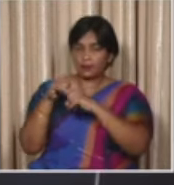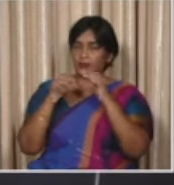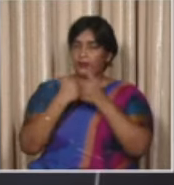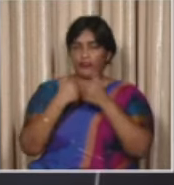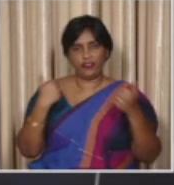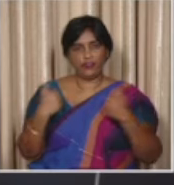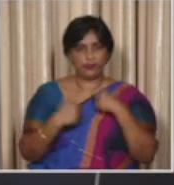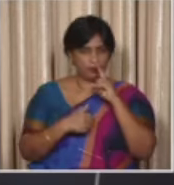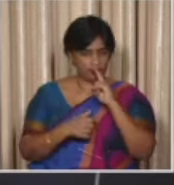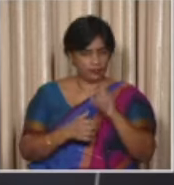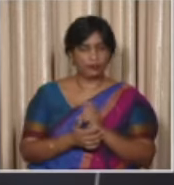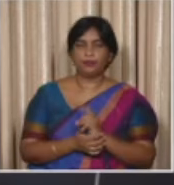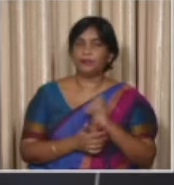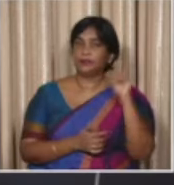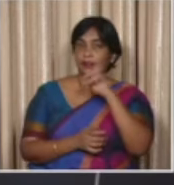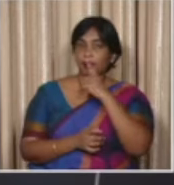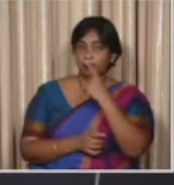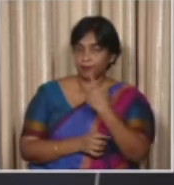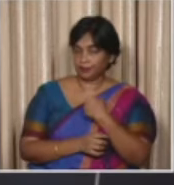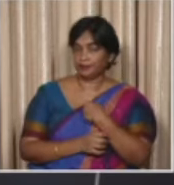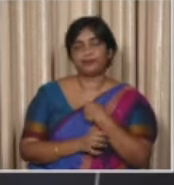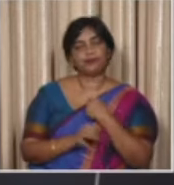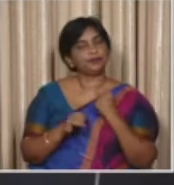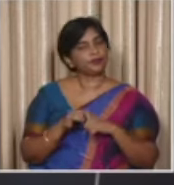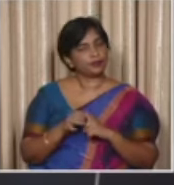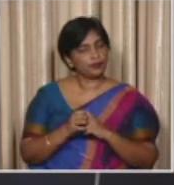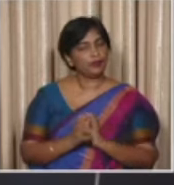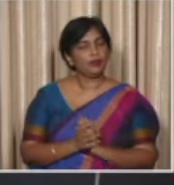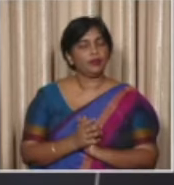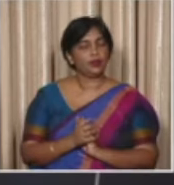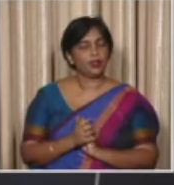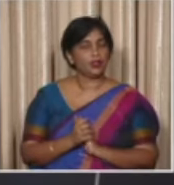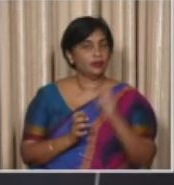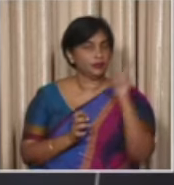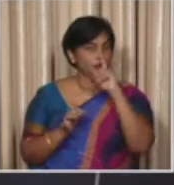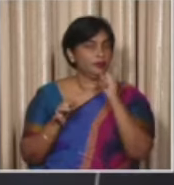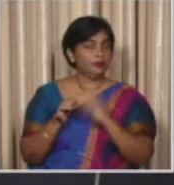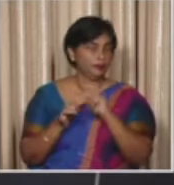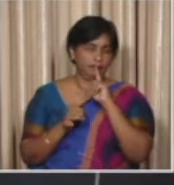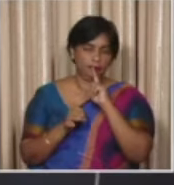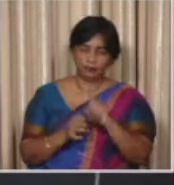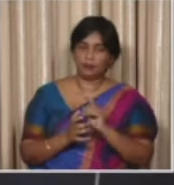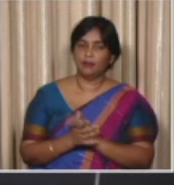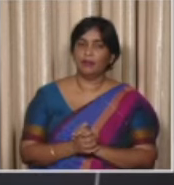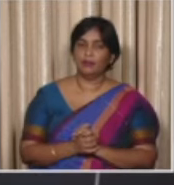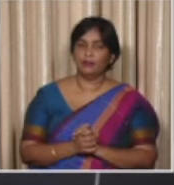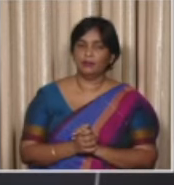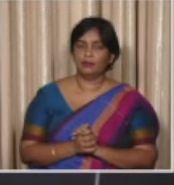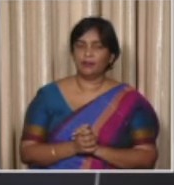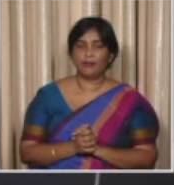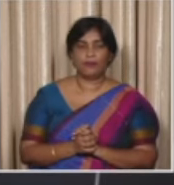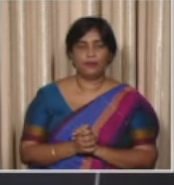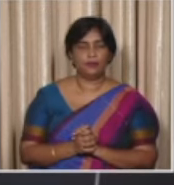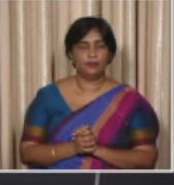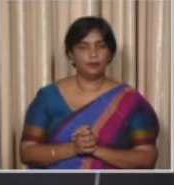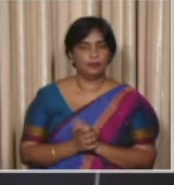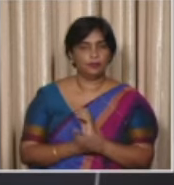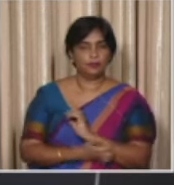දෙන්නම්. මුලින්ම අහපු ප්‍රශ්නේ පළවෙනි ප්‍රශ්නේ අහලා තින්නේ. පළවෙනි ප්‍රශ්නේට